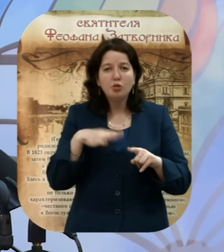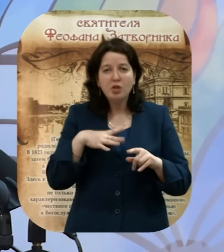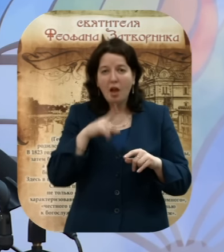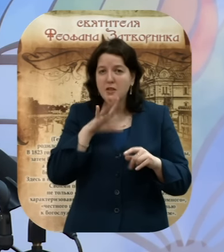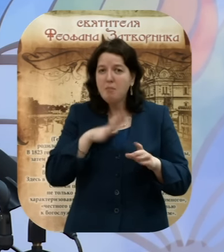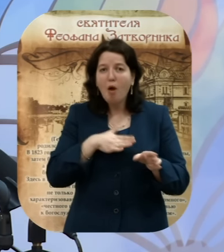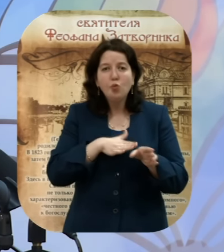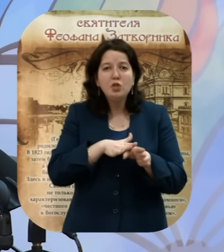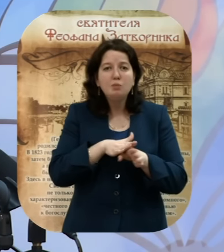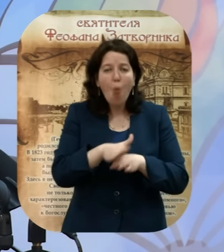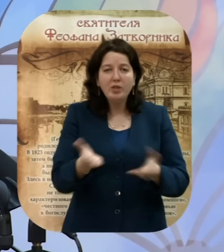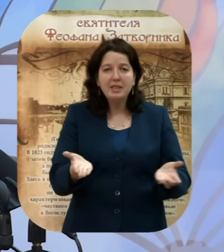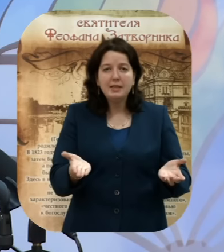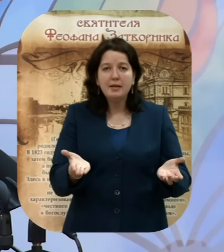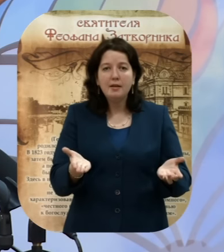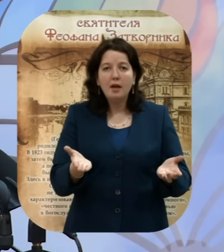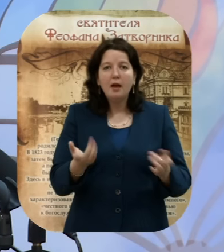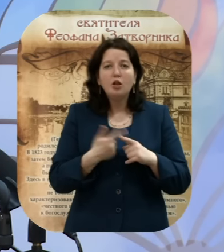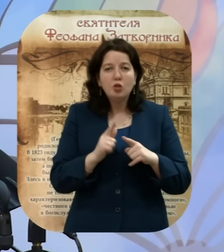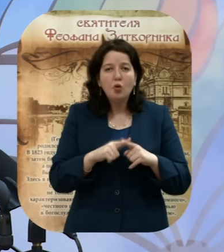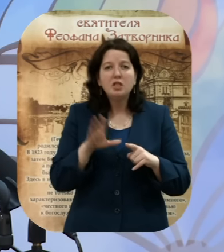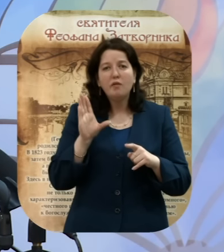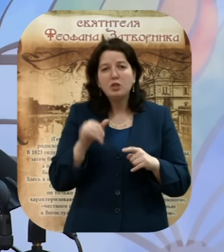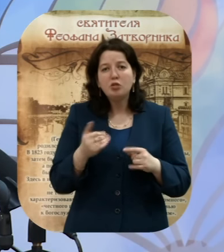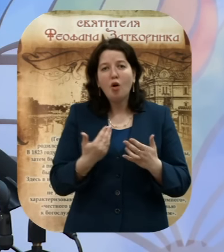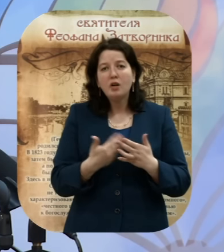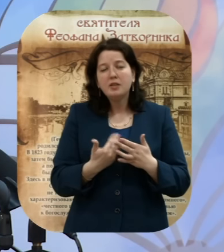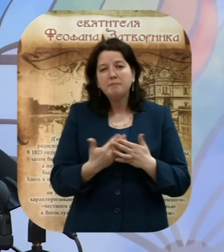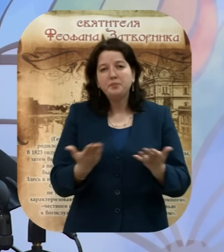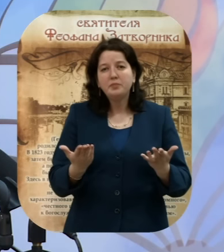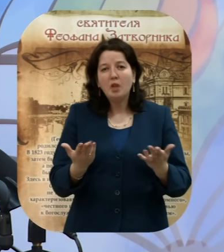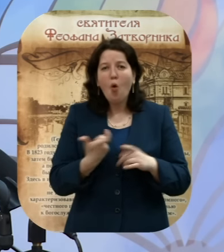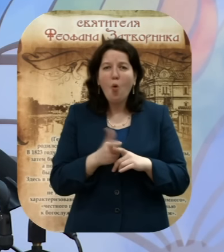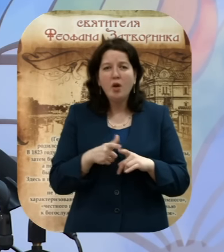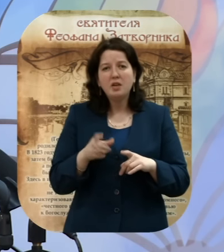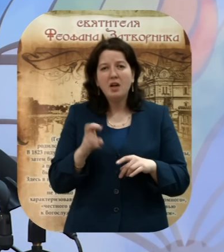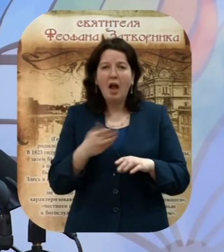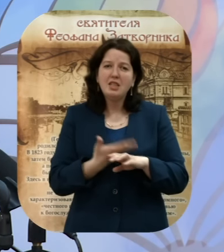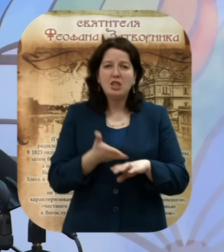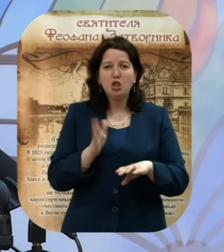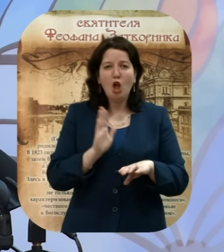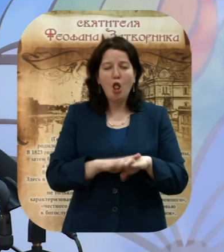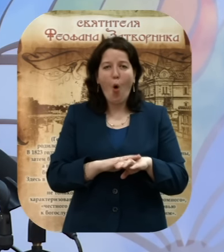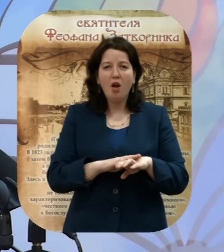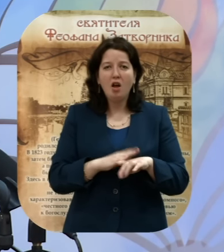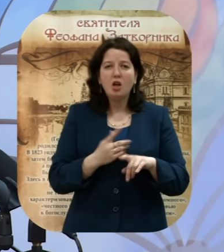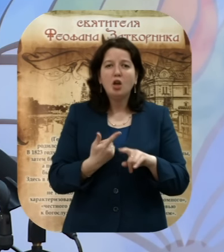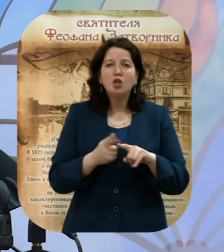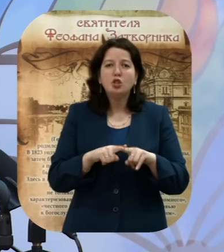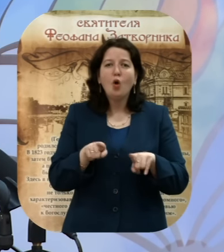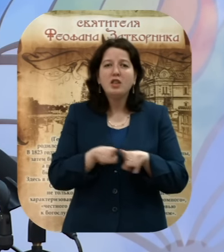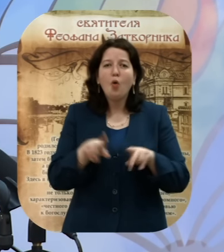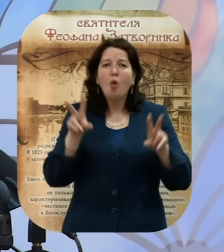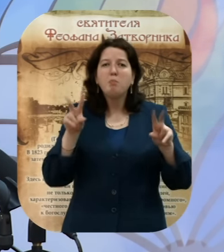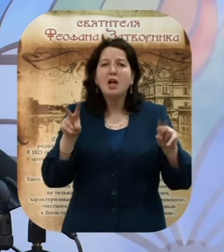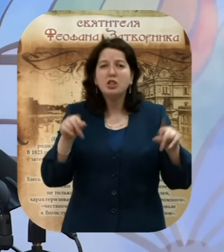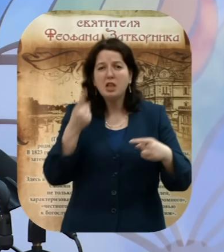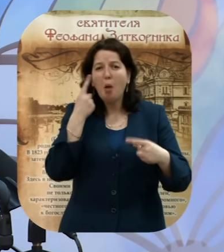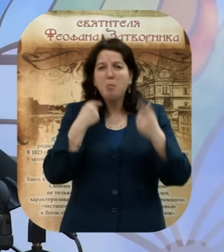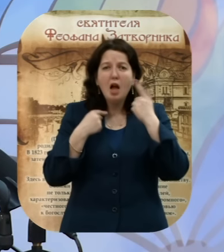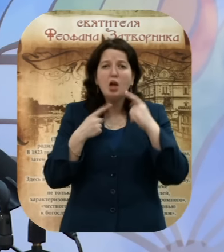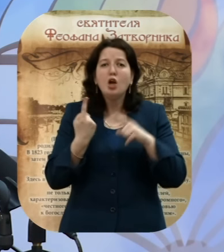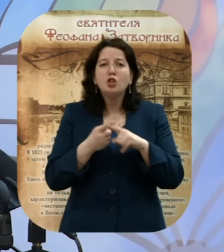никак исполнить. Но это все, знаете, это смотрится как: ой, как тяжело. Это что такое блаженный плачущий? Да что же